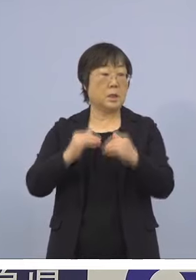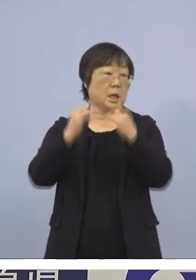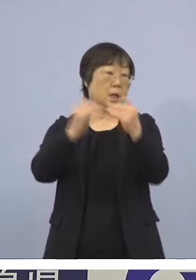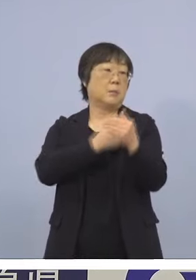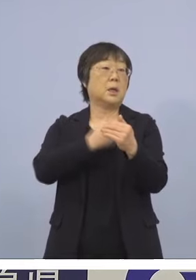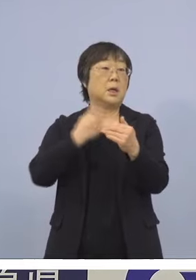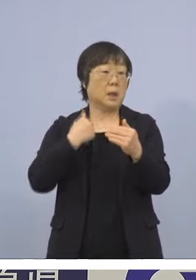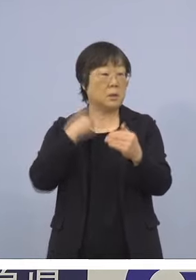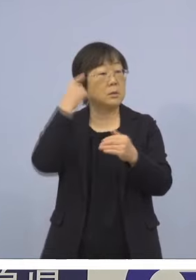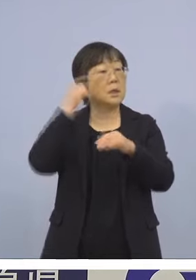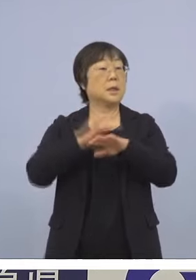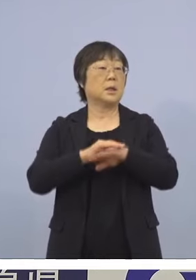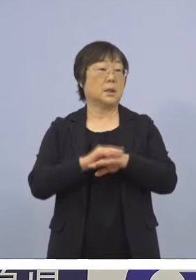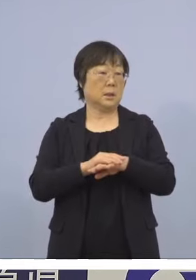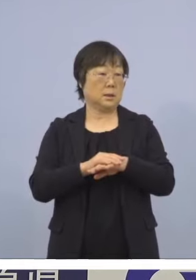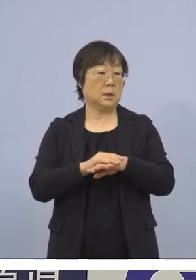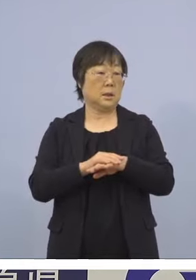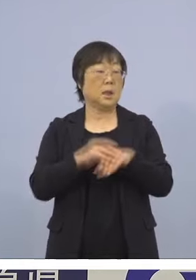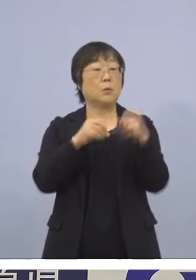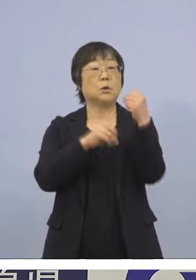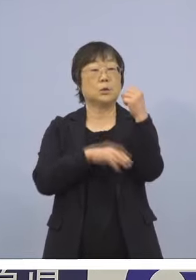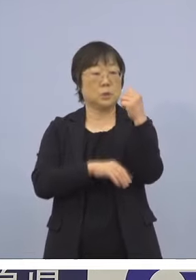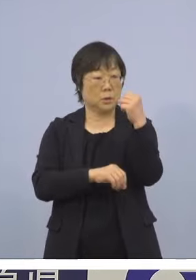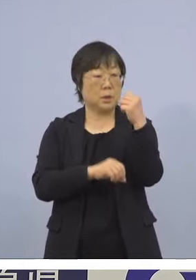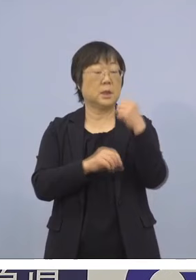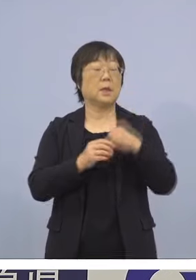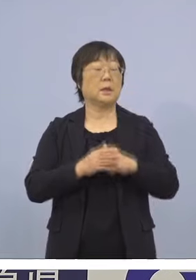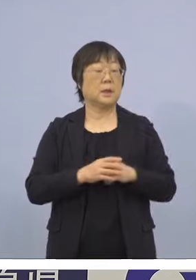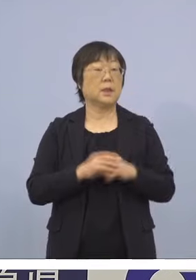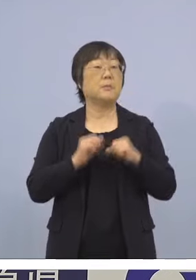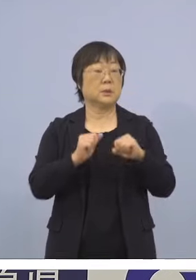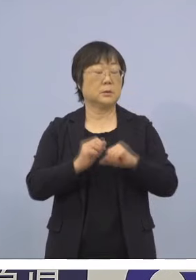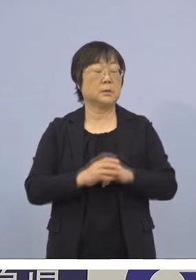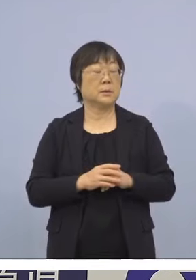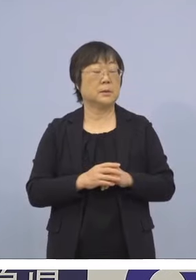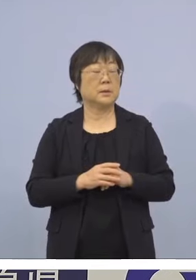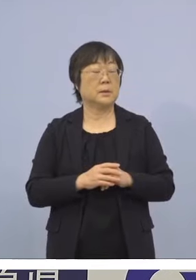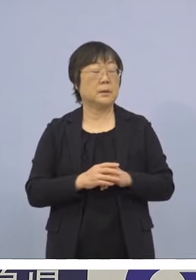あ、こういう考え方に基づいて、これも